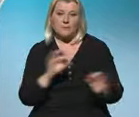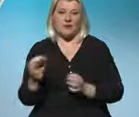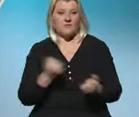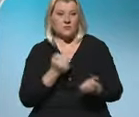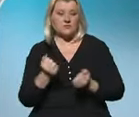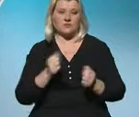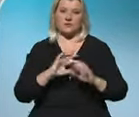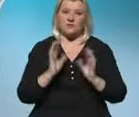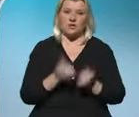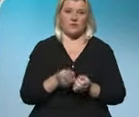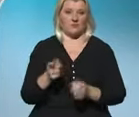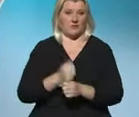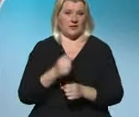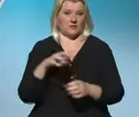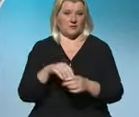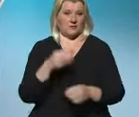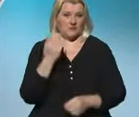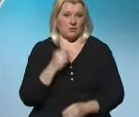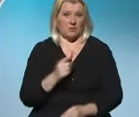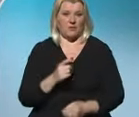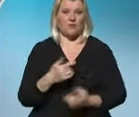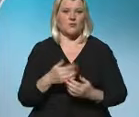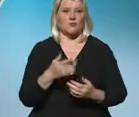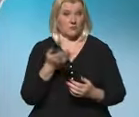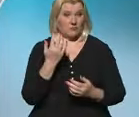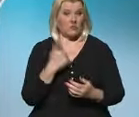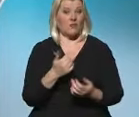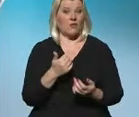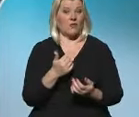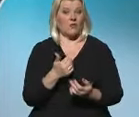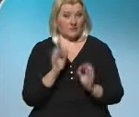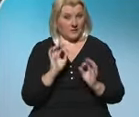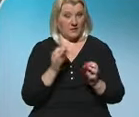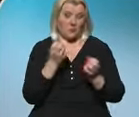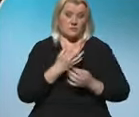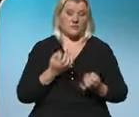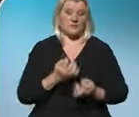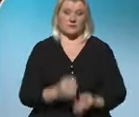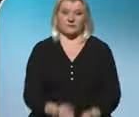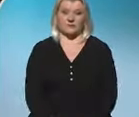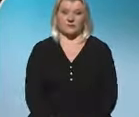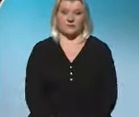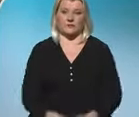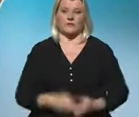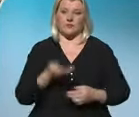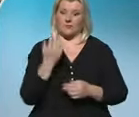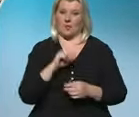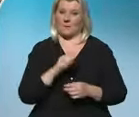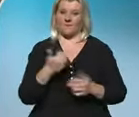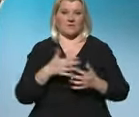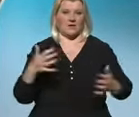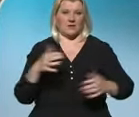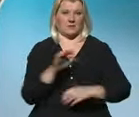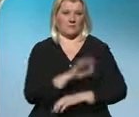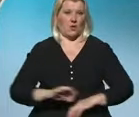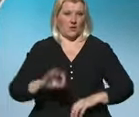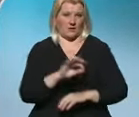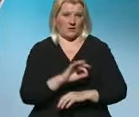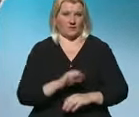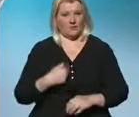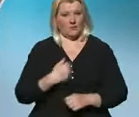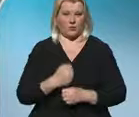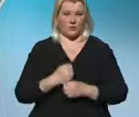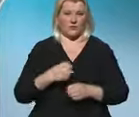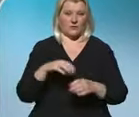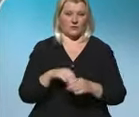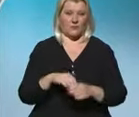jste ho produkovala, tak jak to dopadlo a s jakými myšlenkami na něj vzpomínáte? Bylo to úžasný, byl to největší projekt mého života. A